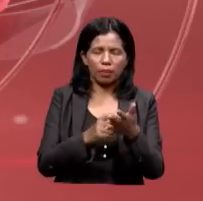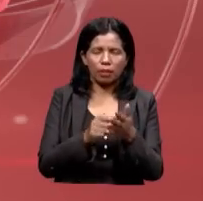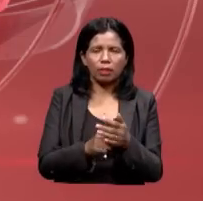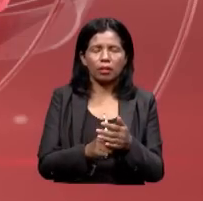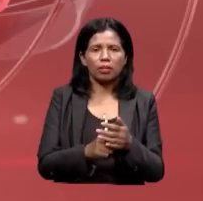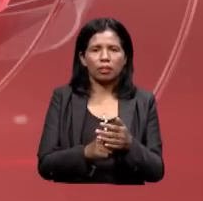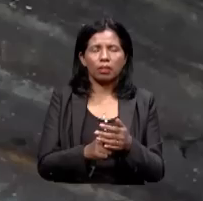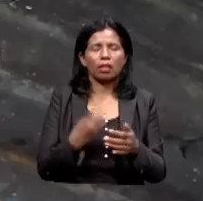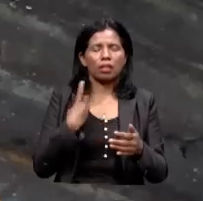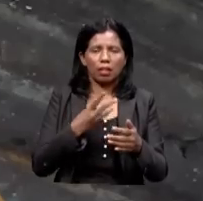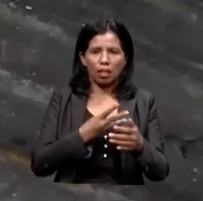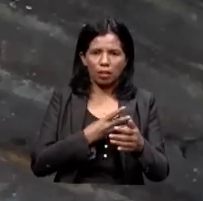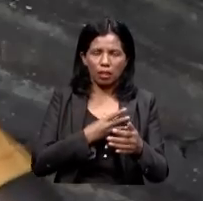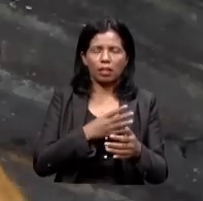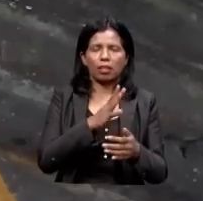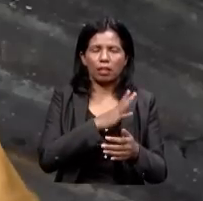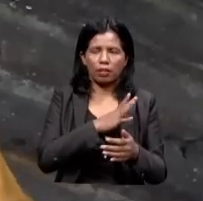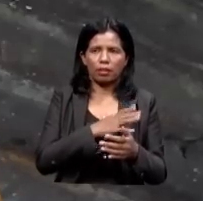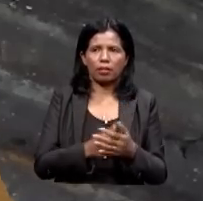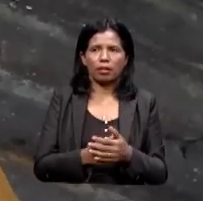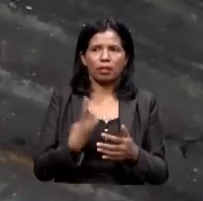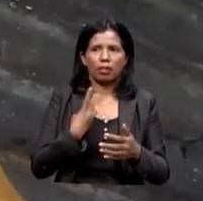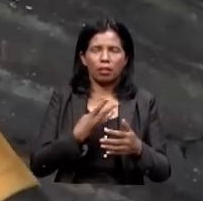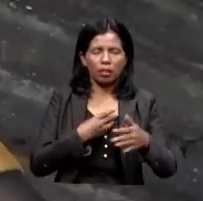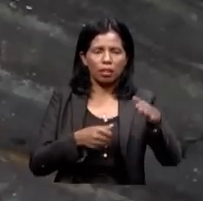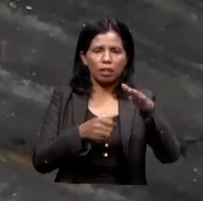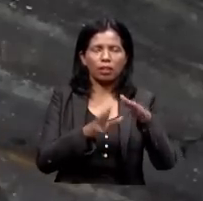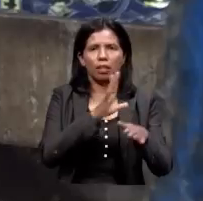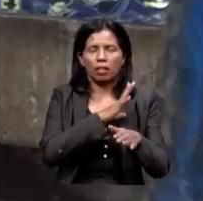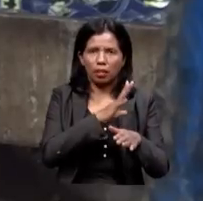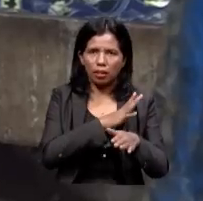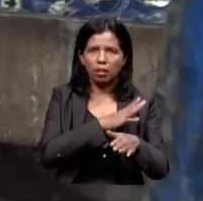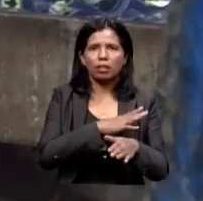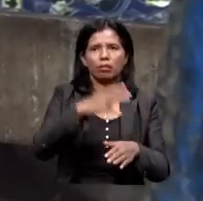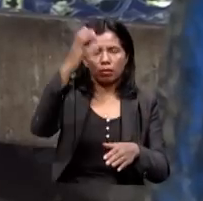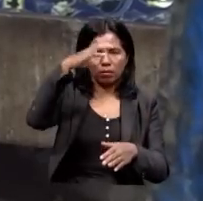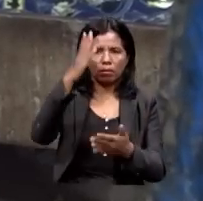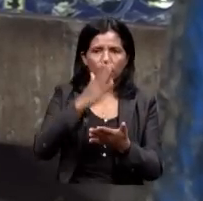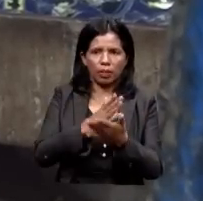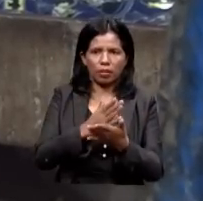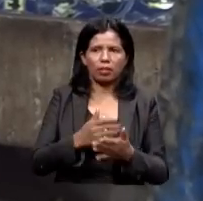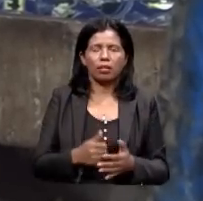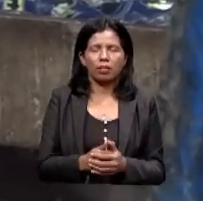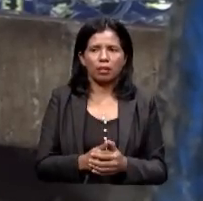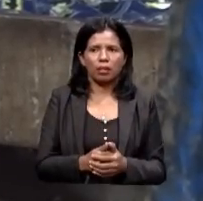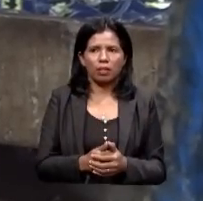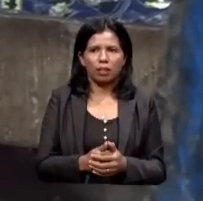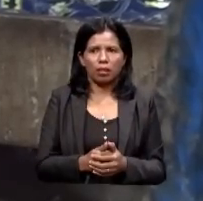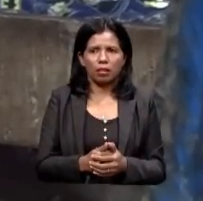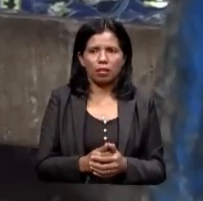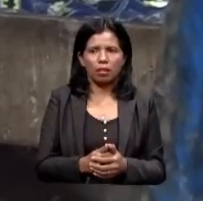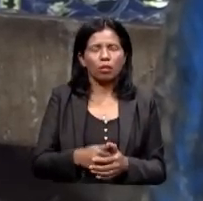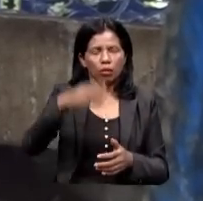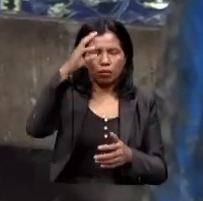mai. Hilik ba hilik mai, se tehen da hilik ba hilik mai, deng udang pala ita puin. Fatin itu bukan fatin dan udang lebih saya umum lebih